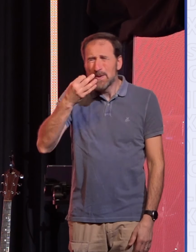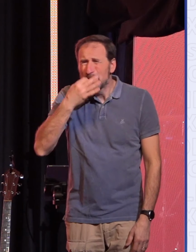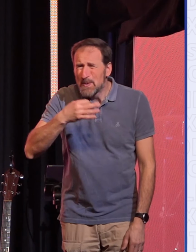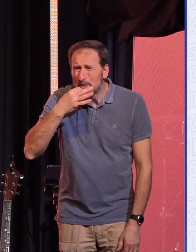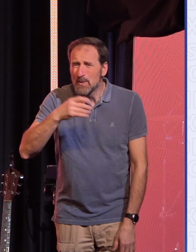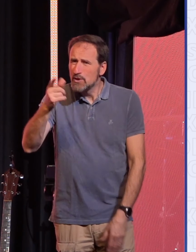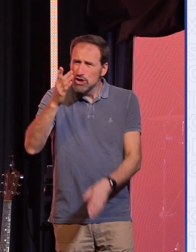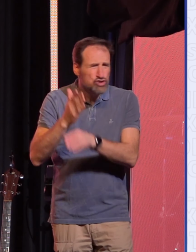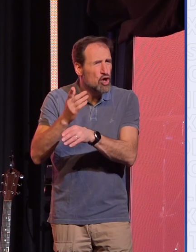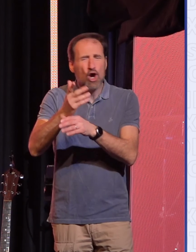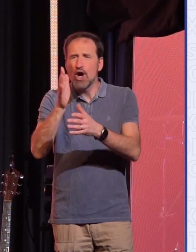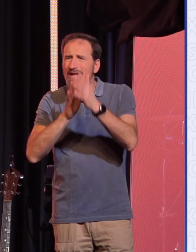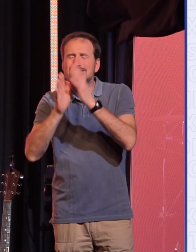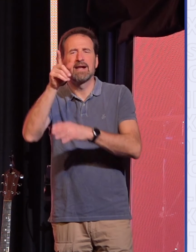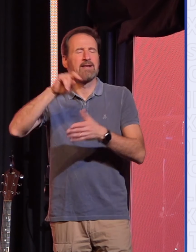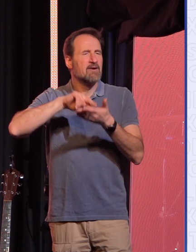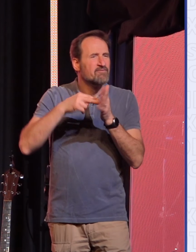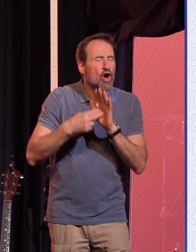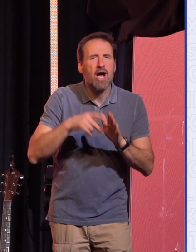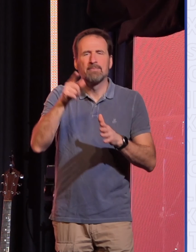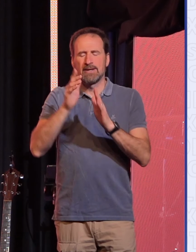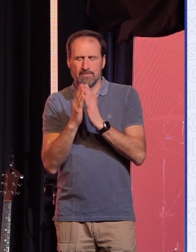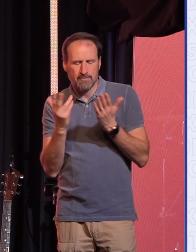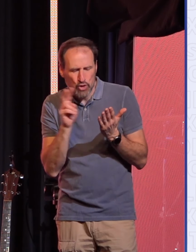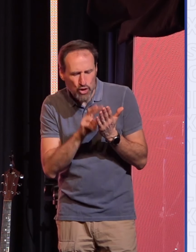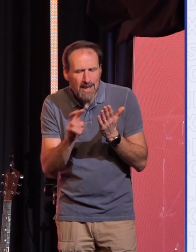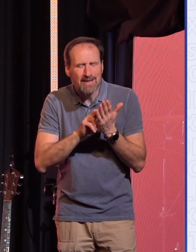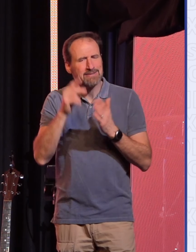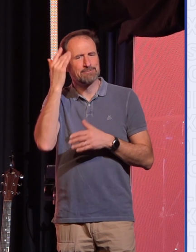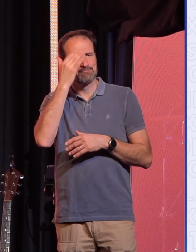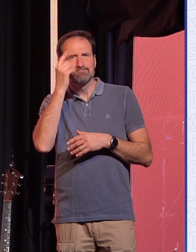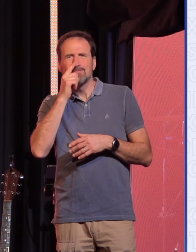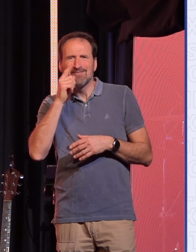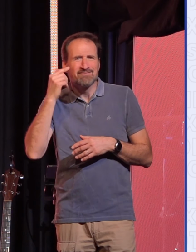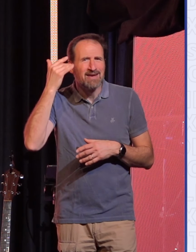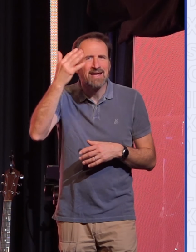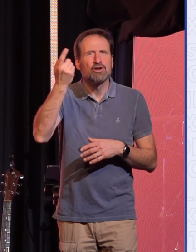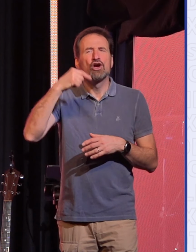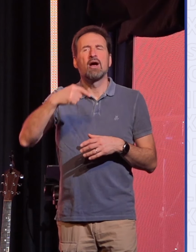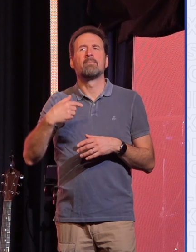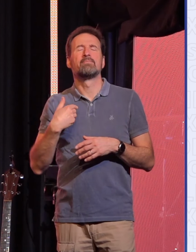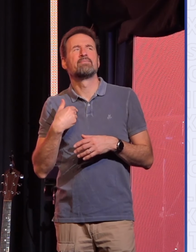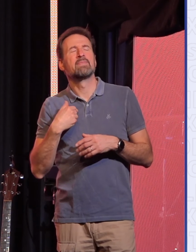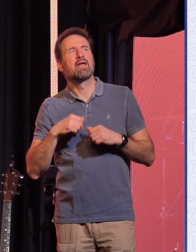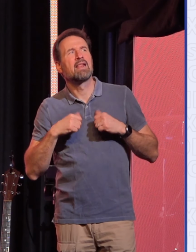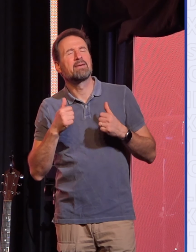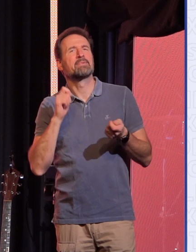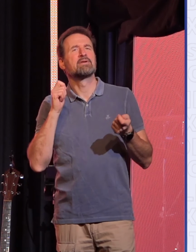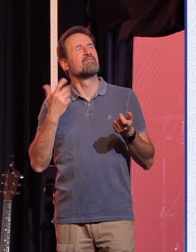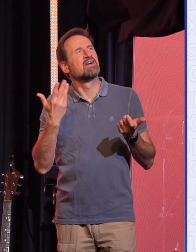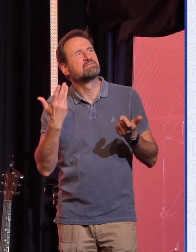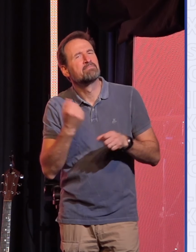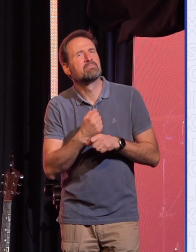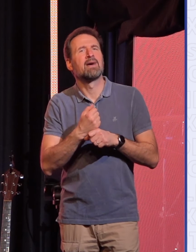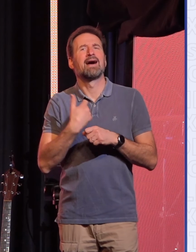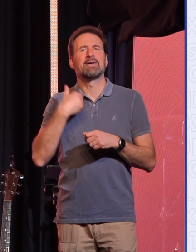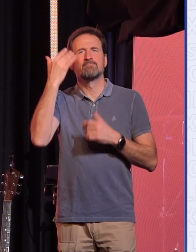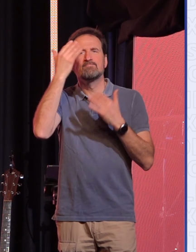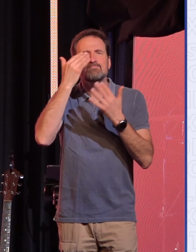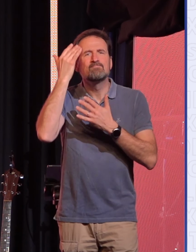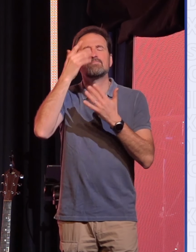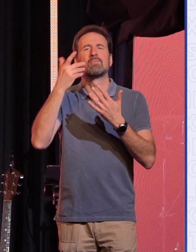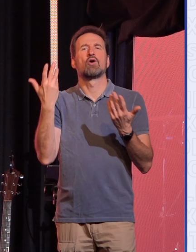alles vorbereitet. Er hat Bücher gelesen, hat sich Gedanken gemacht, hat an sich selber gearbeitet. Und damals dachte ich mir, ja, klingt